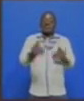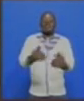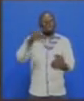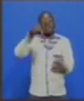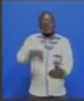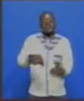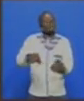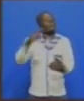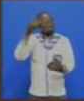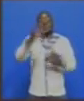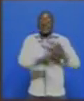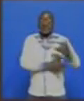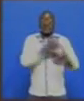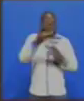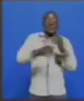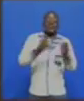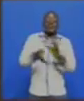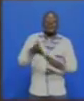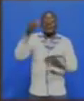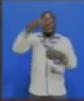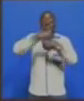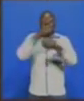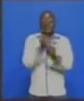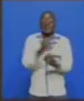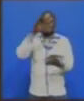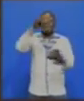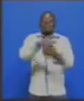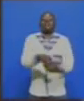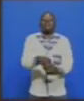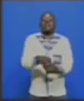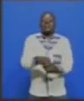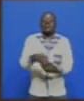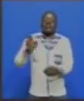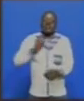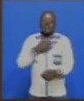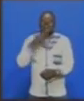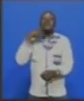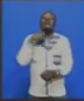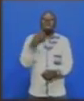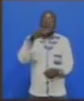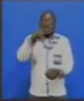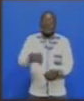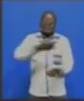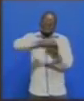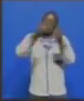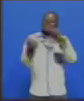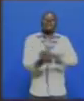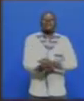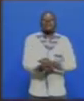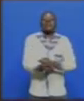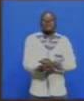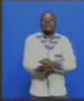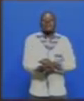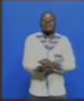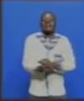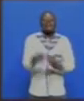civilisation est entrée, a pénétré dans les mœurs, on a dit qu'il faut changer. Sinon,